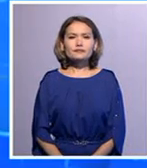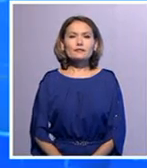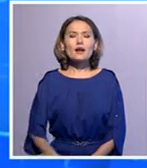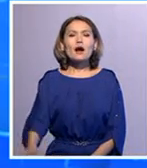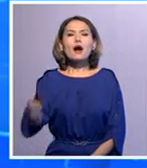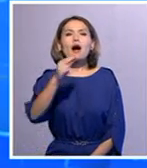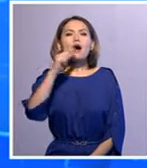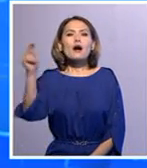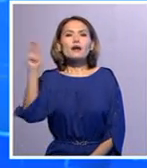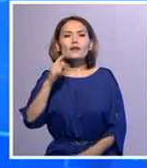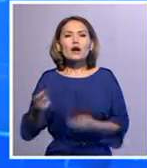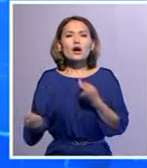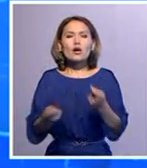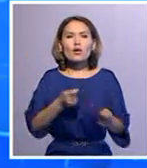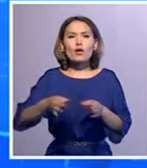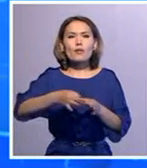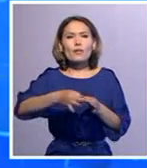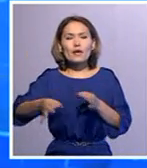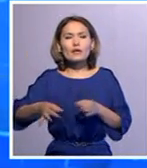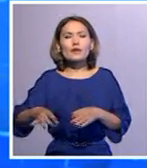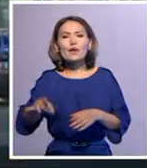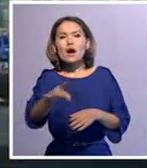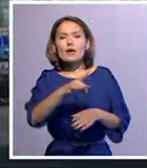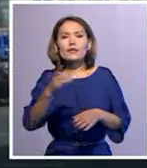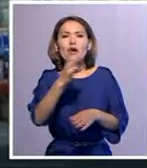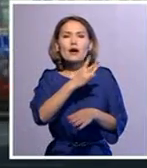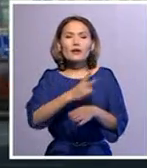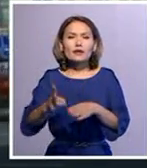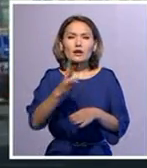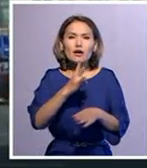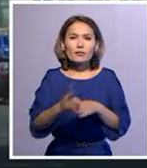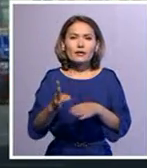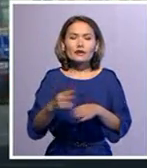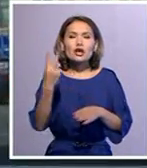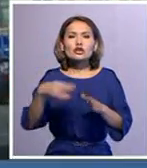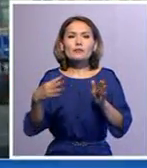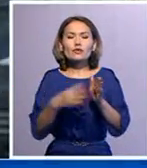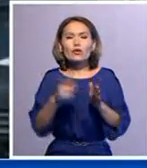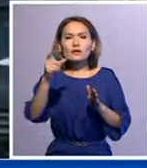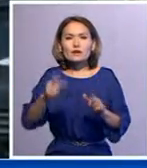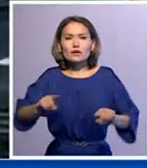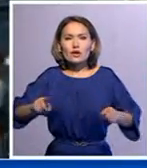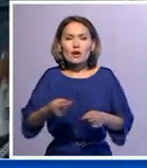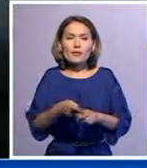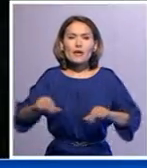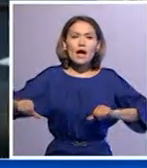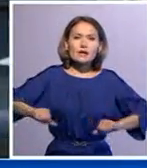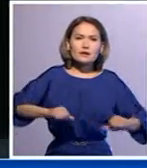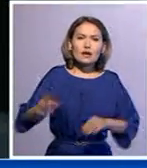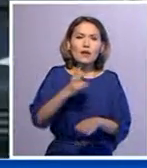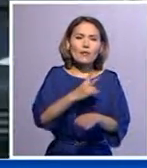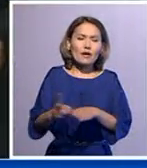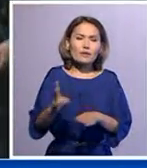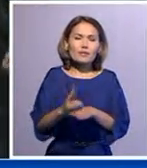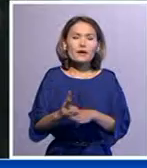Қытай билігі Шыңжаң ұйғыр автономиялық ауданында лаңкестікке қатысы бар деген күдікпен 29 адамды тұтқындады. Оларға сепаратизм, заңсыз топ